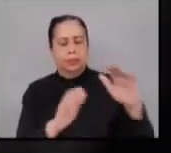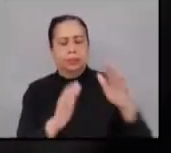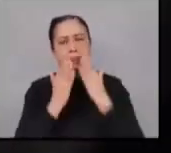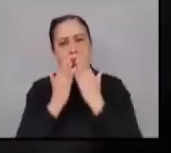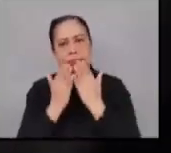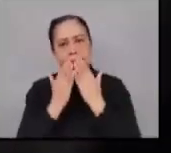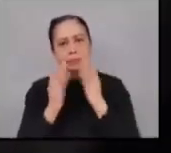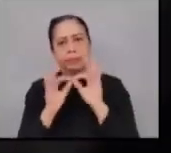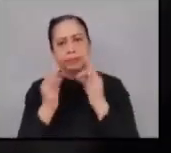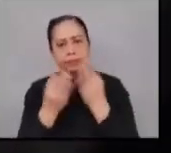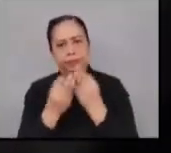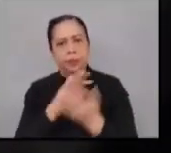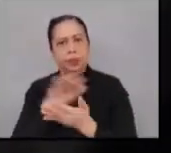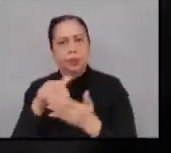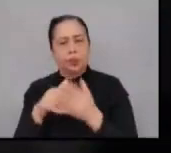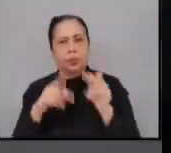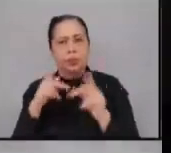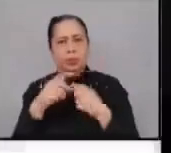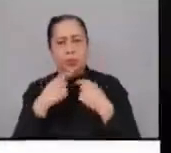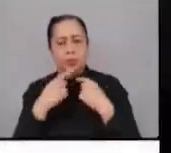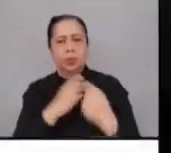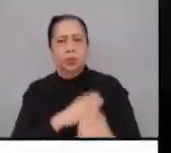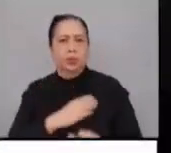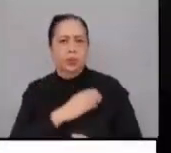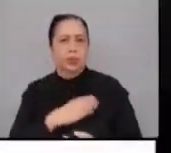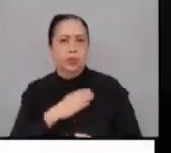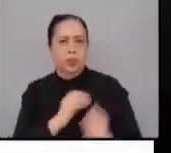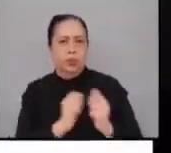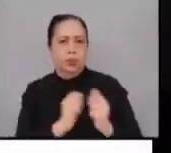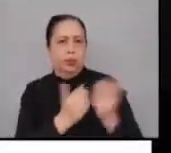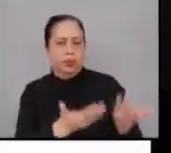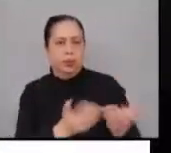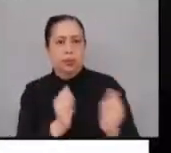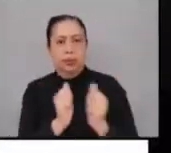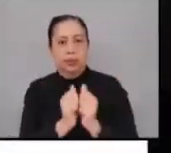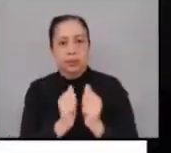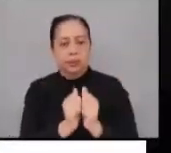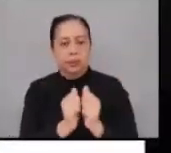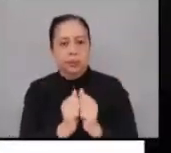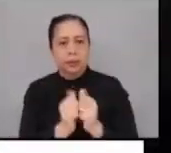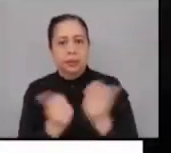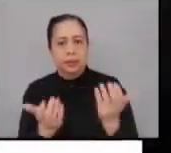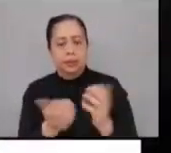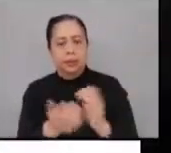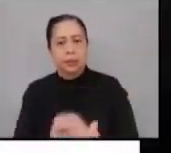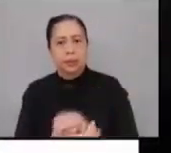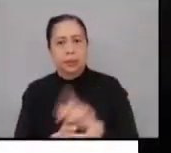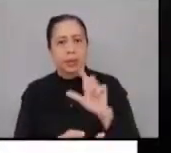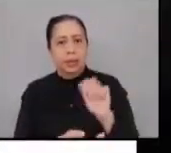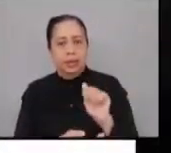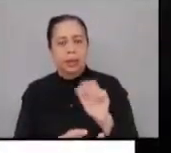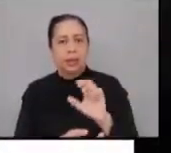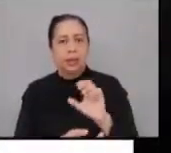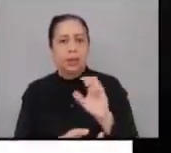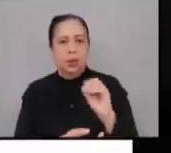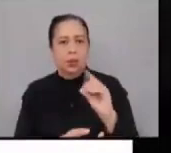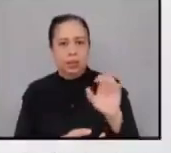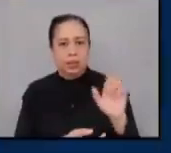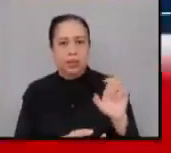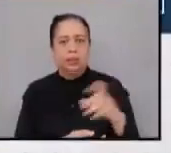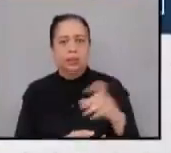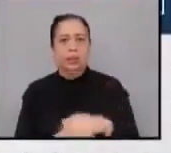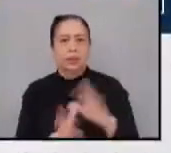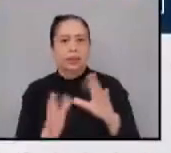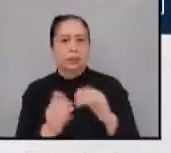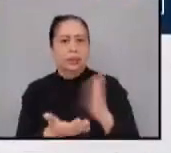Javier sa mga taong nakiramay sa kanila. Kabilang dito, sina Lea Salonga, Odette Quesada, the company singer,